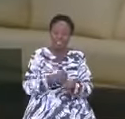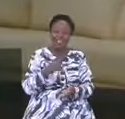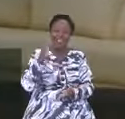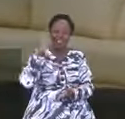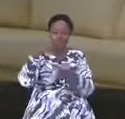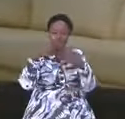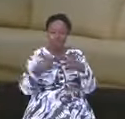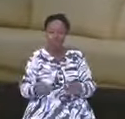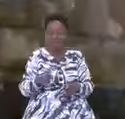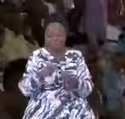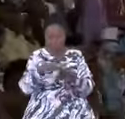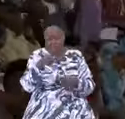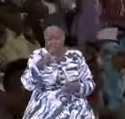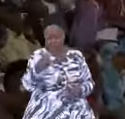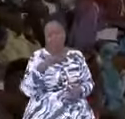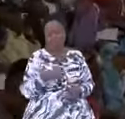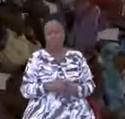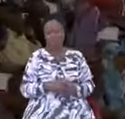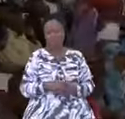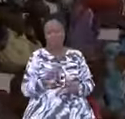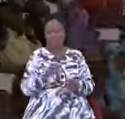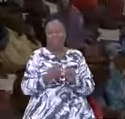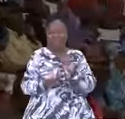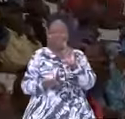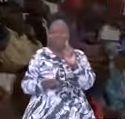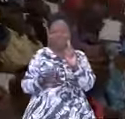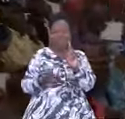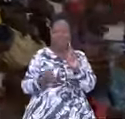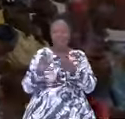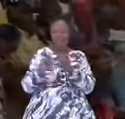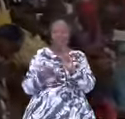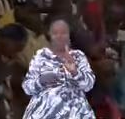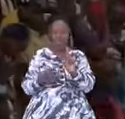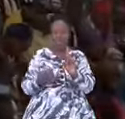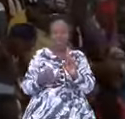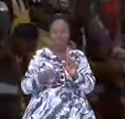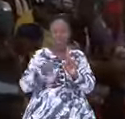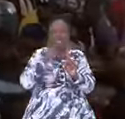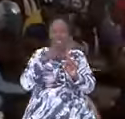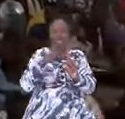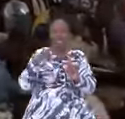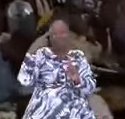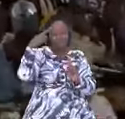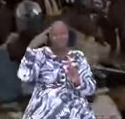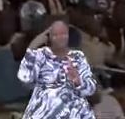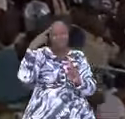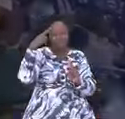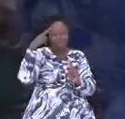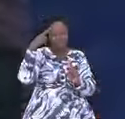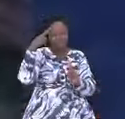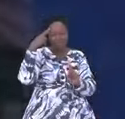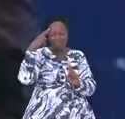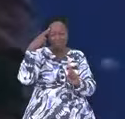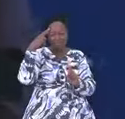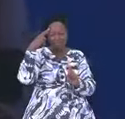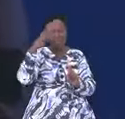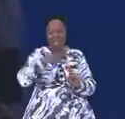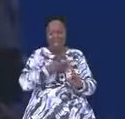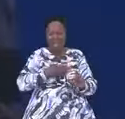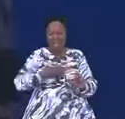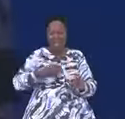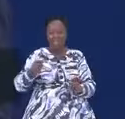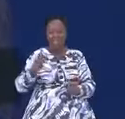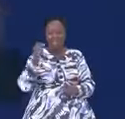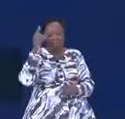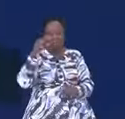premier point maintenant la pose et la compréhension d'un souffrance de l'homme jose à